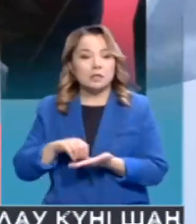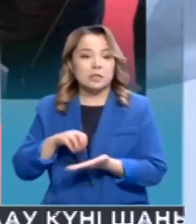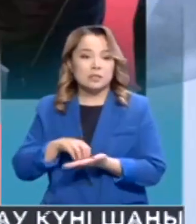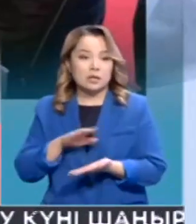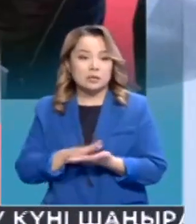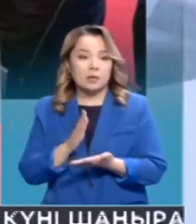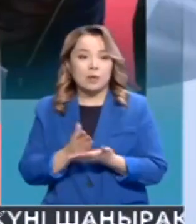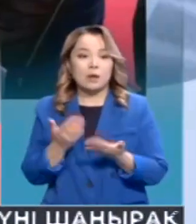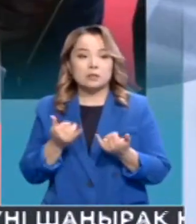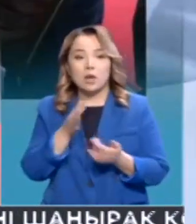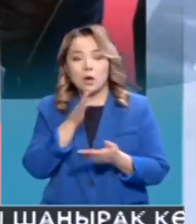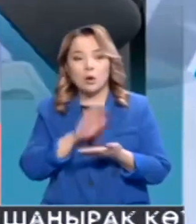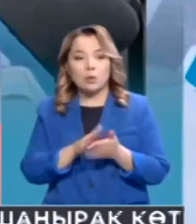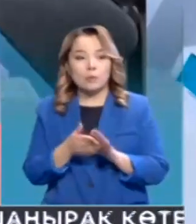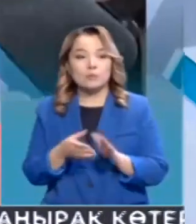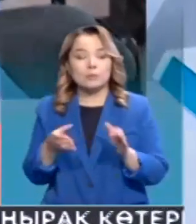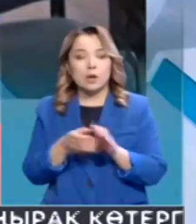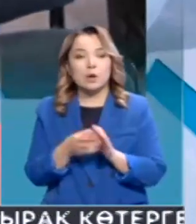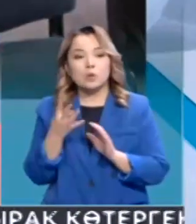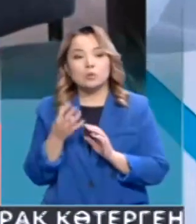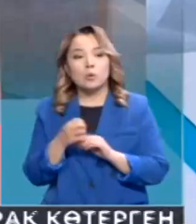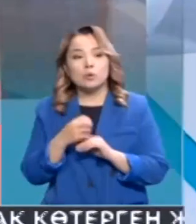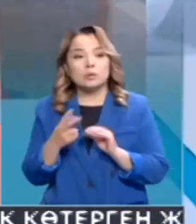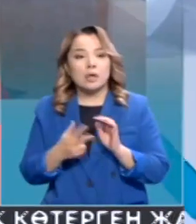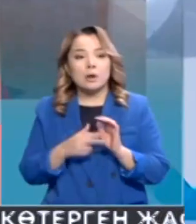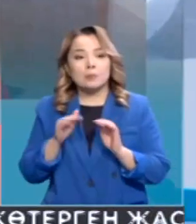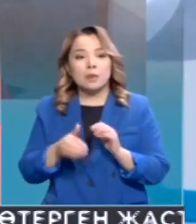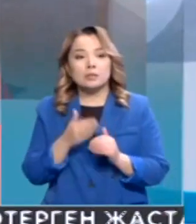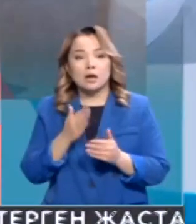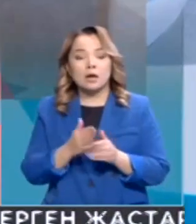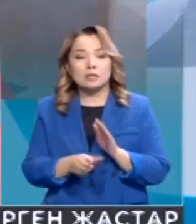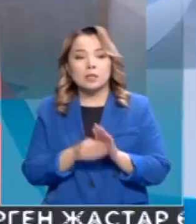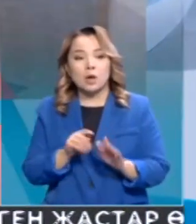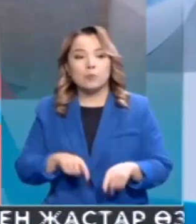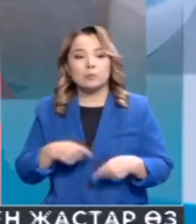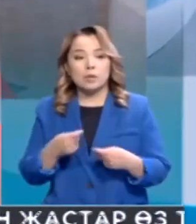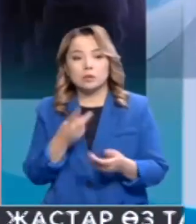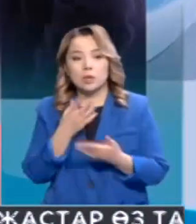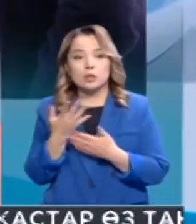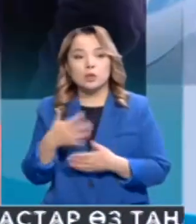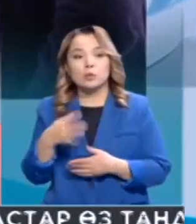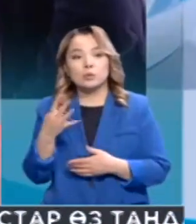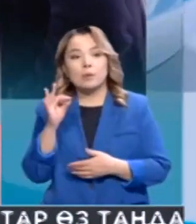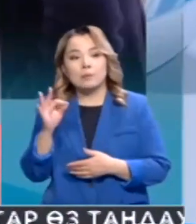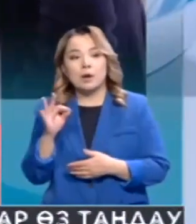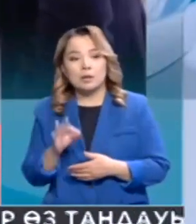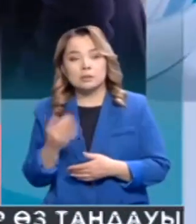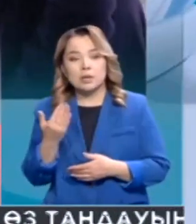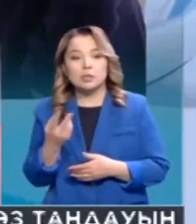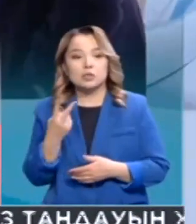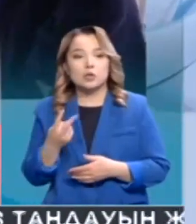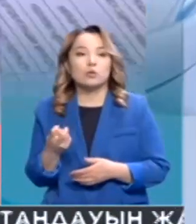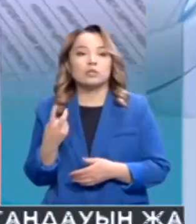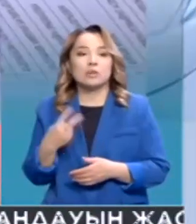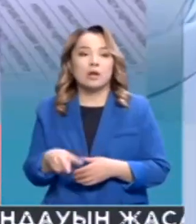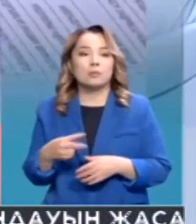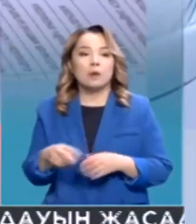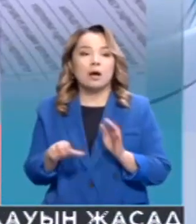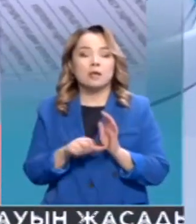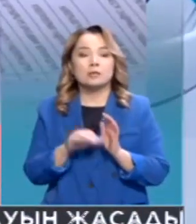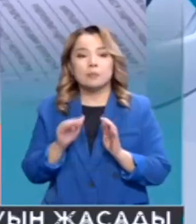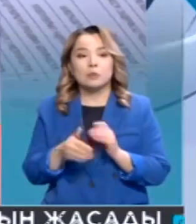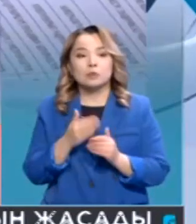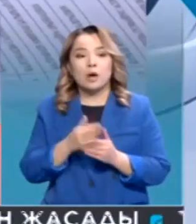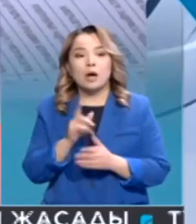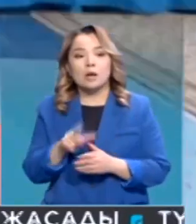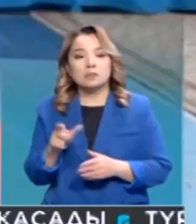тіркелген. Қазіргі уақытқа дейін 418 мыңнан астам дауыс берушінің 54%, яғни 226 мыңға жуық